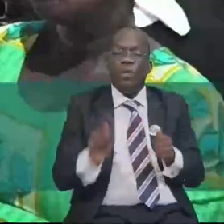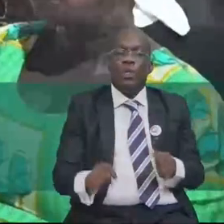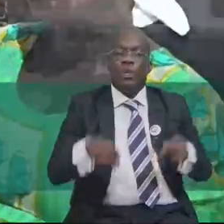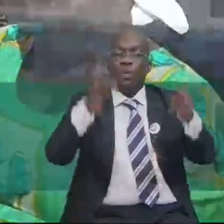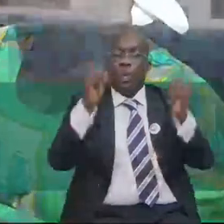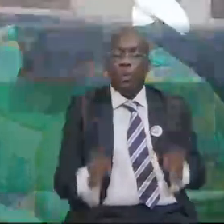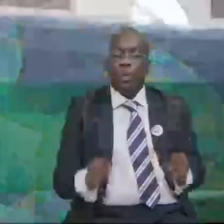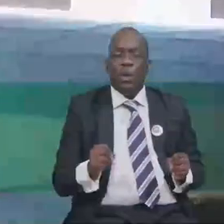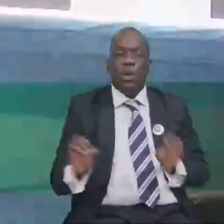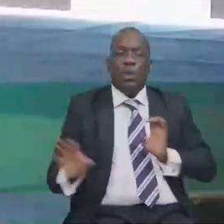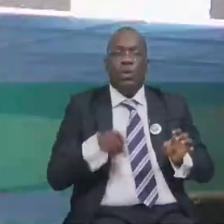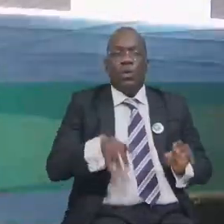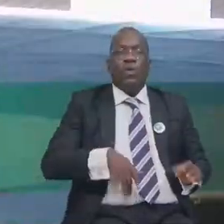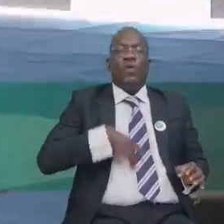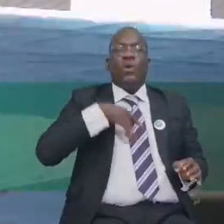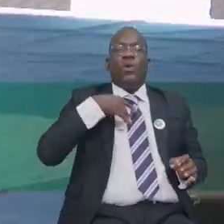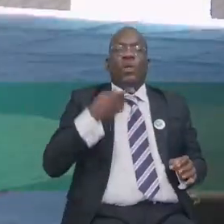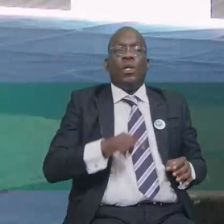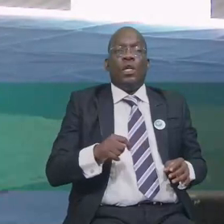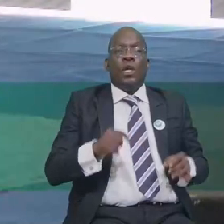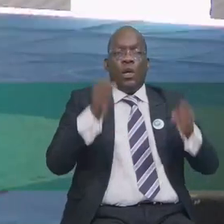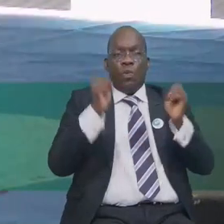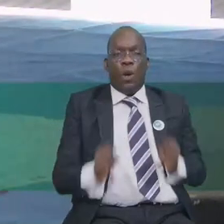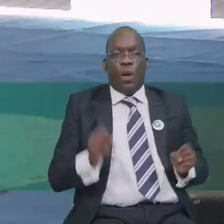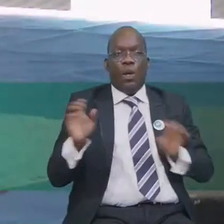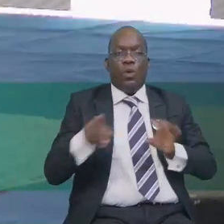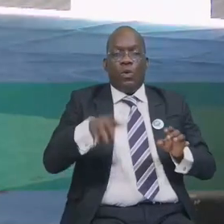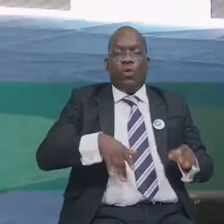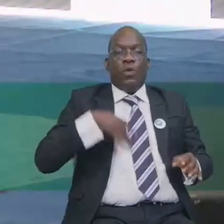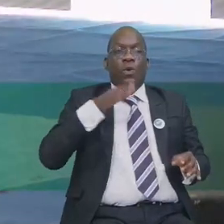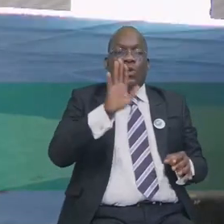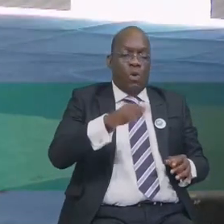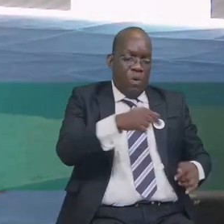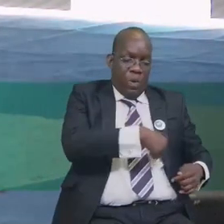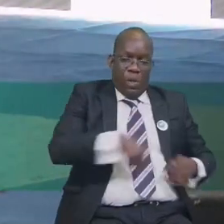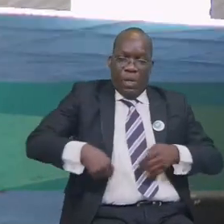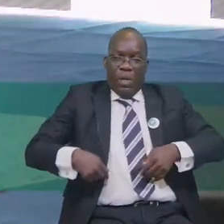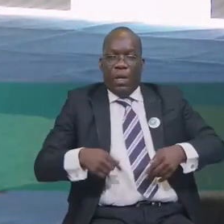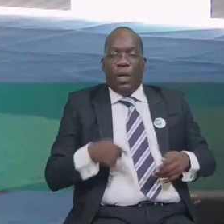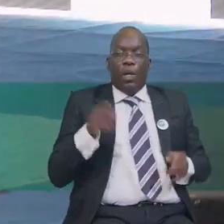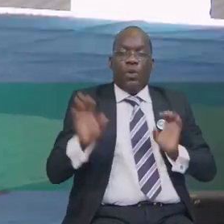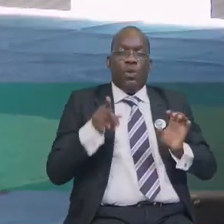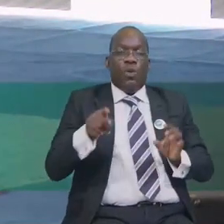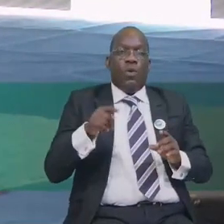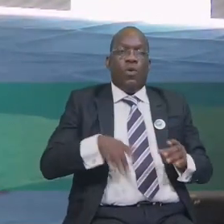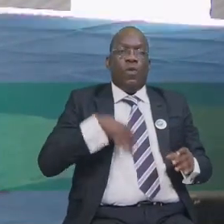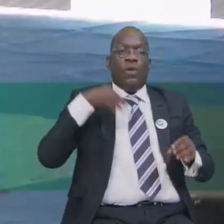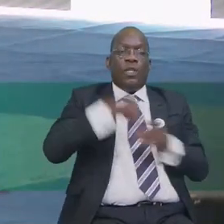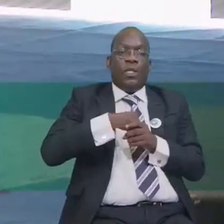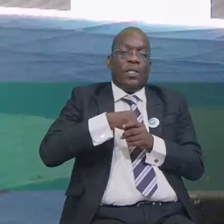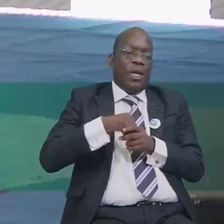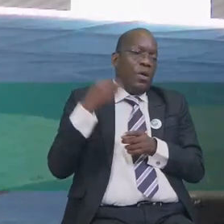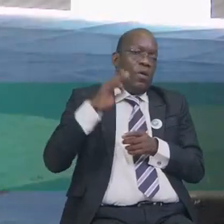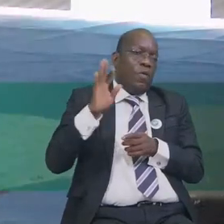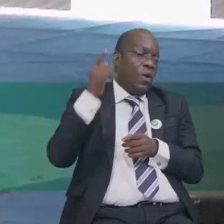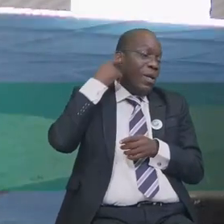Est-ce que tu sens tes intestins comme tu es assis là-bas là? Est-ce que tu sens l'intérieur de tes oreilles comme